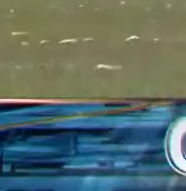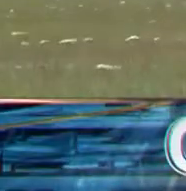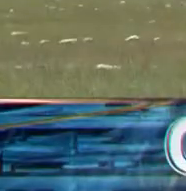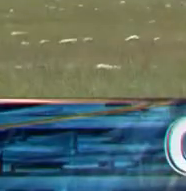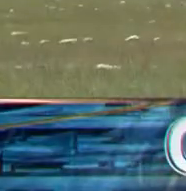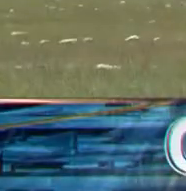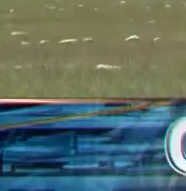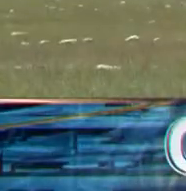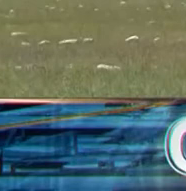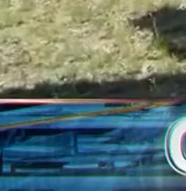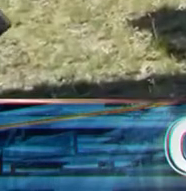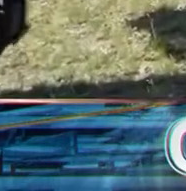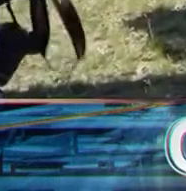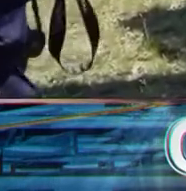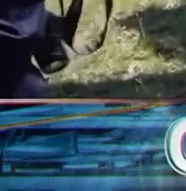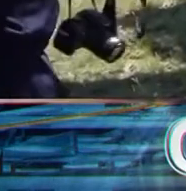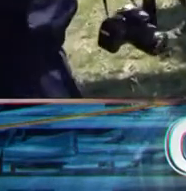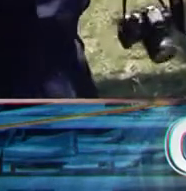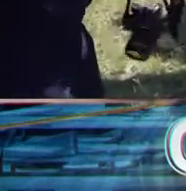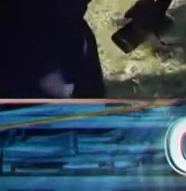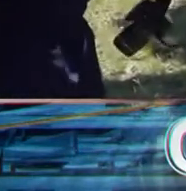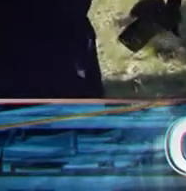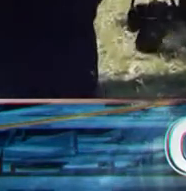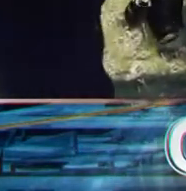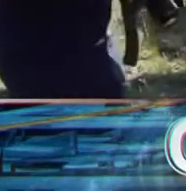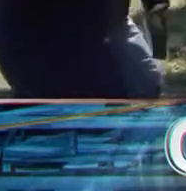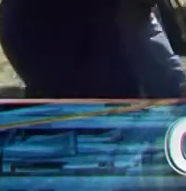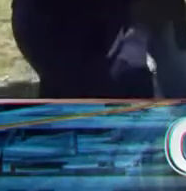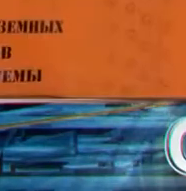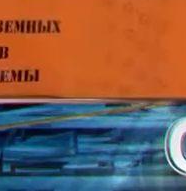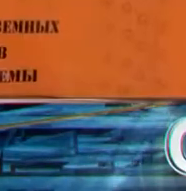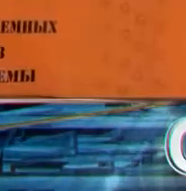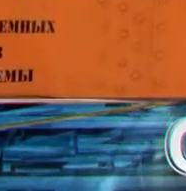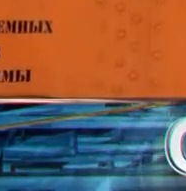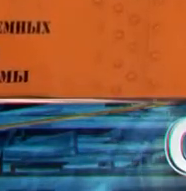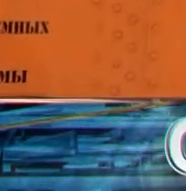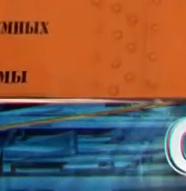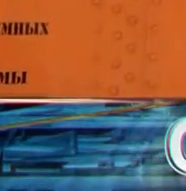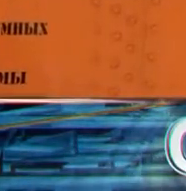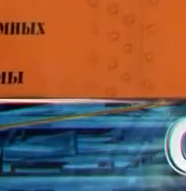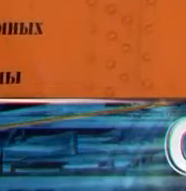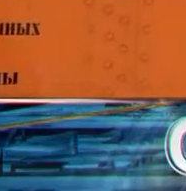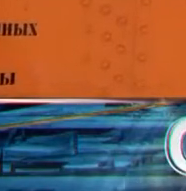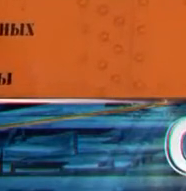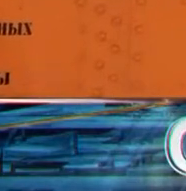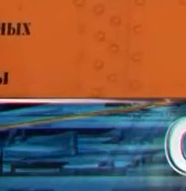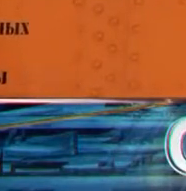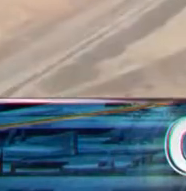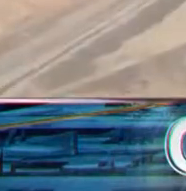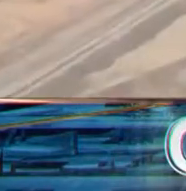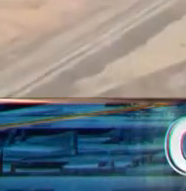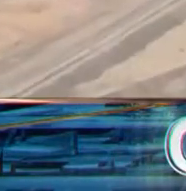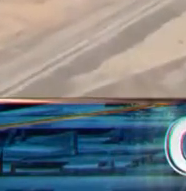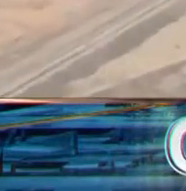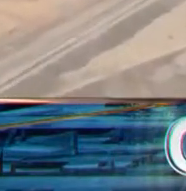В огне горят, в воде тонут. С начала года в области 11 человек погибли в пожарах, трое утонули. Спасатели напоминают,